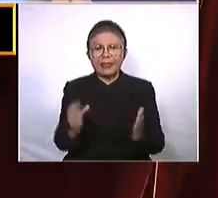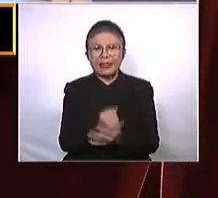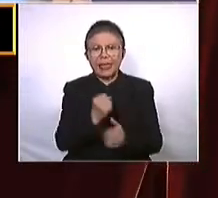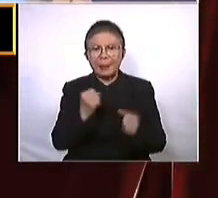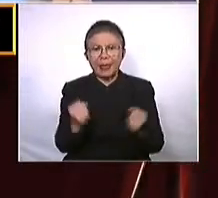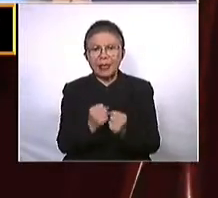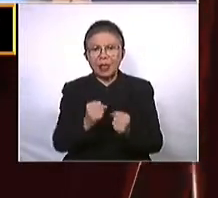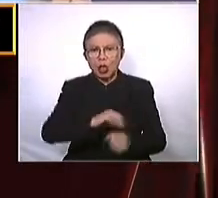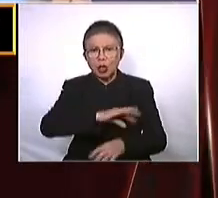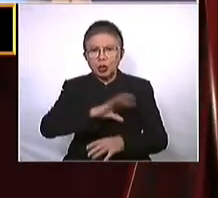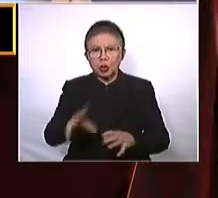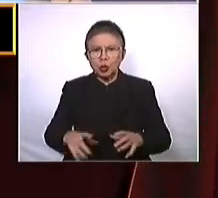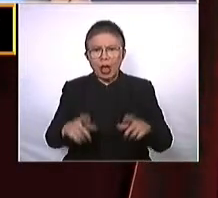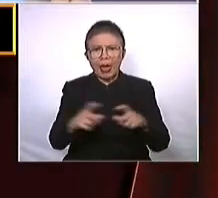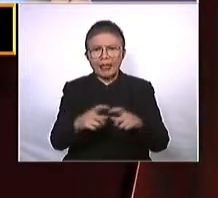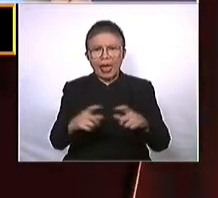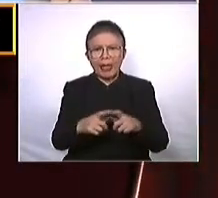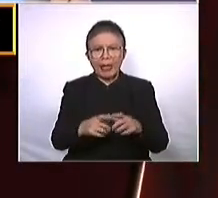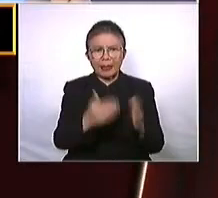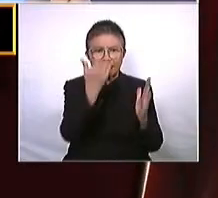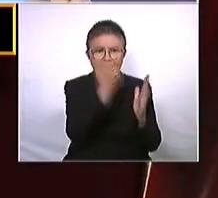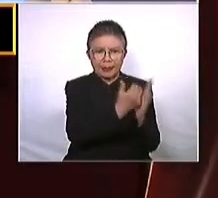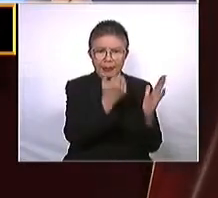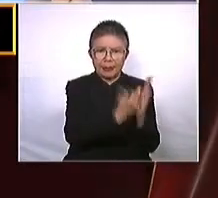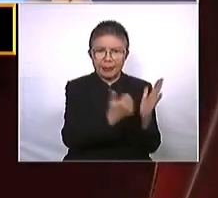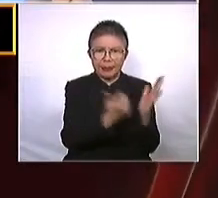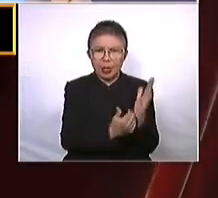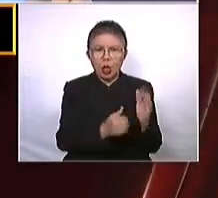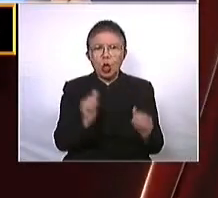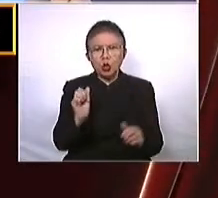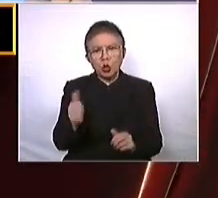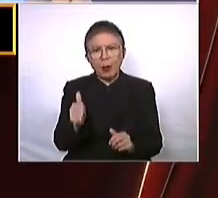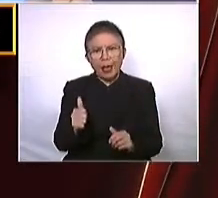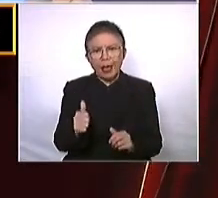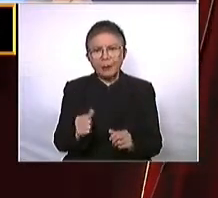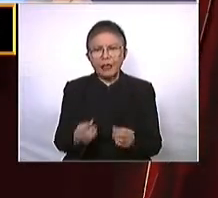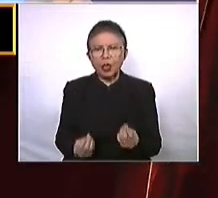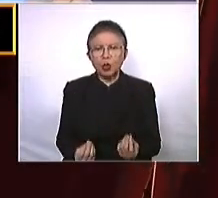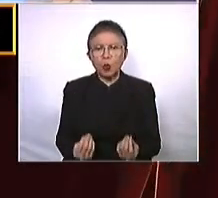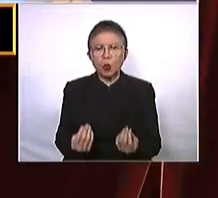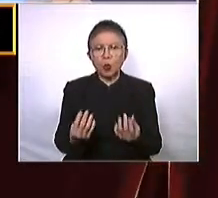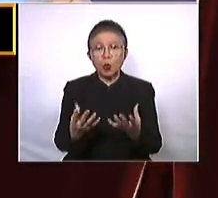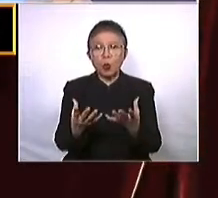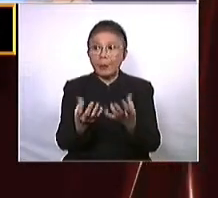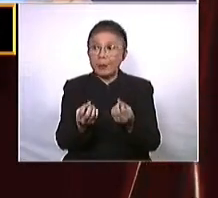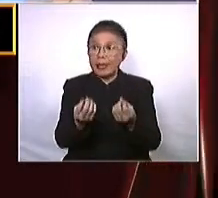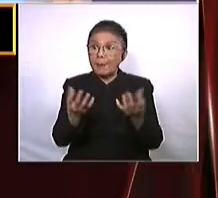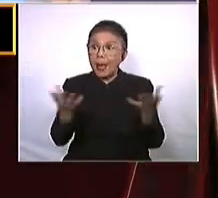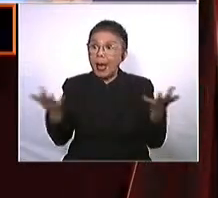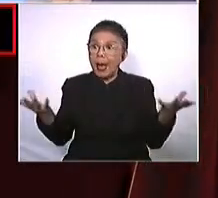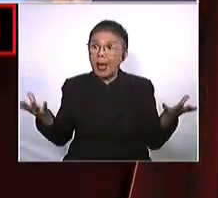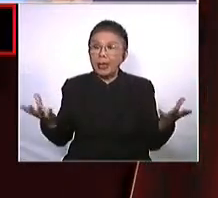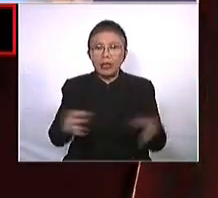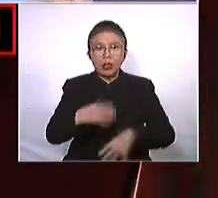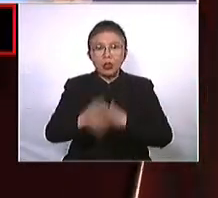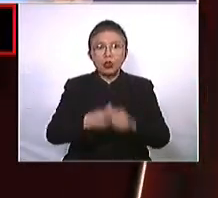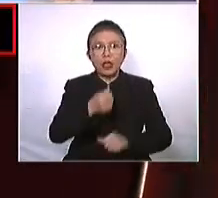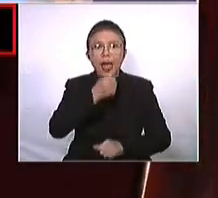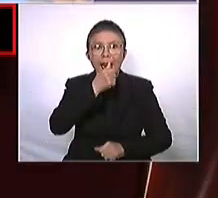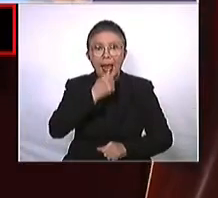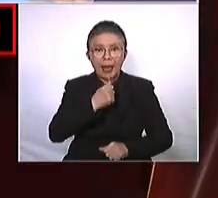menyiapkan seluruh perangkat regulasi agar tumbuh kembang seluruh industri